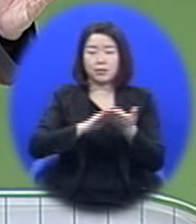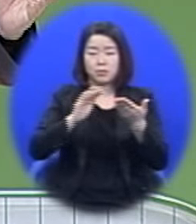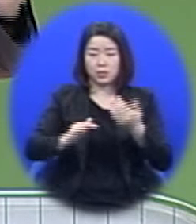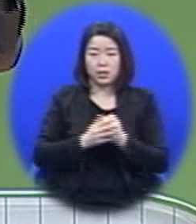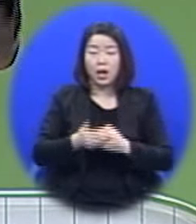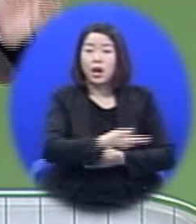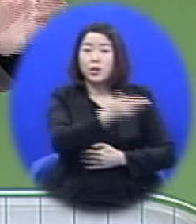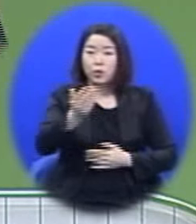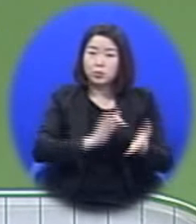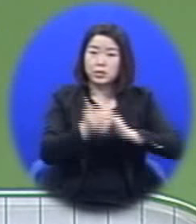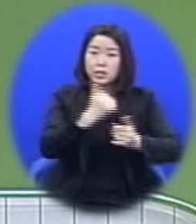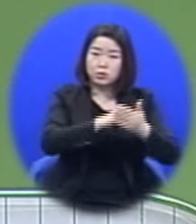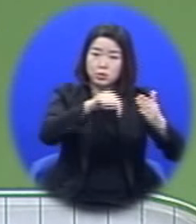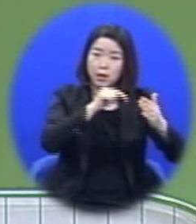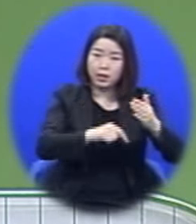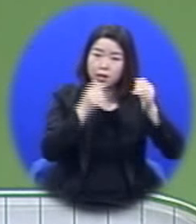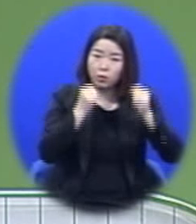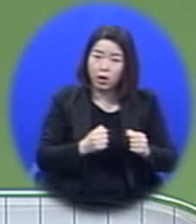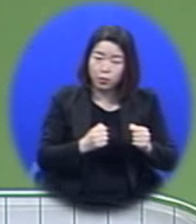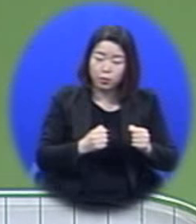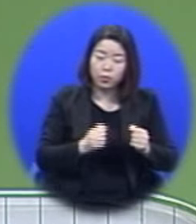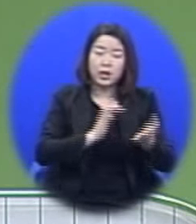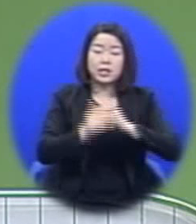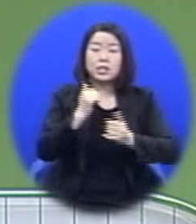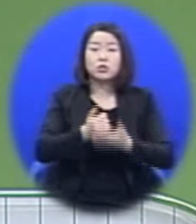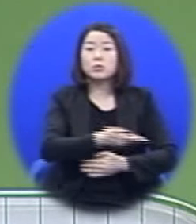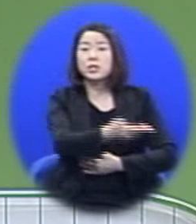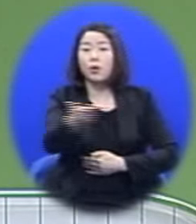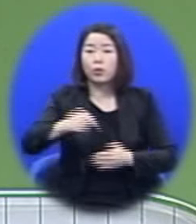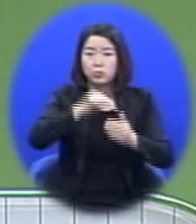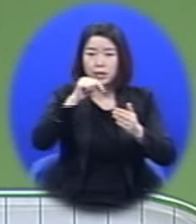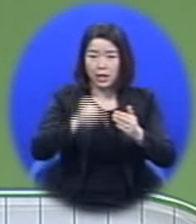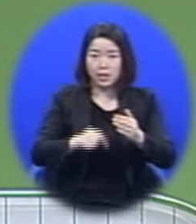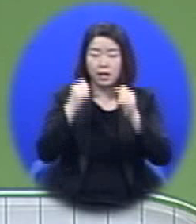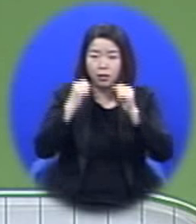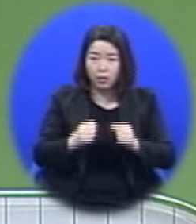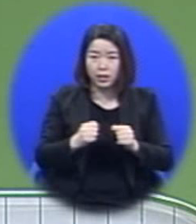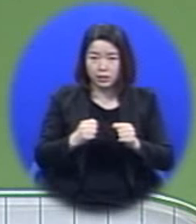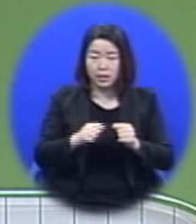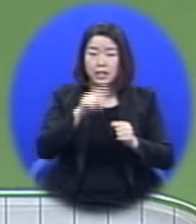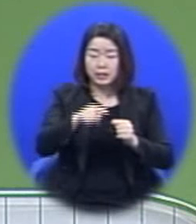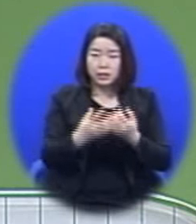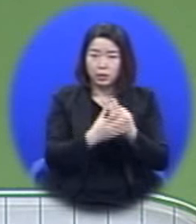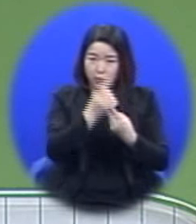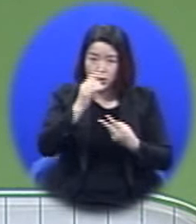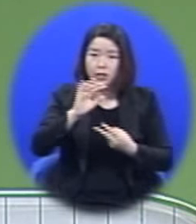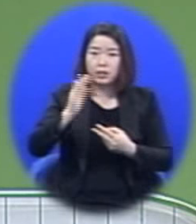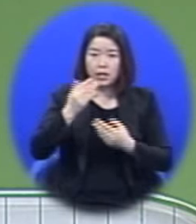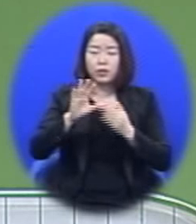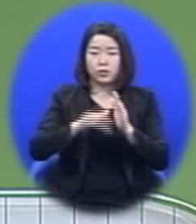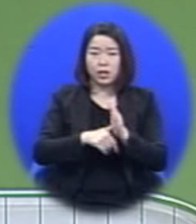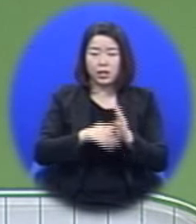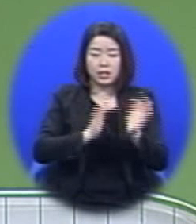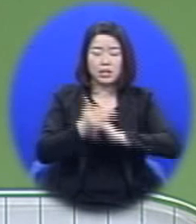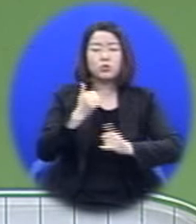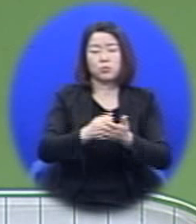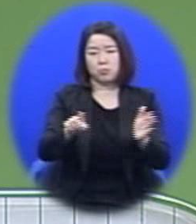안에 거하고 예수님이 여러분 안에 거하는 바로 그런 사람일 때 이게 예수를 믿는